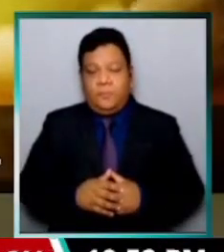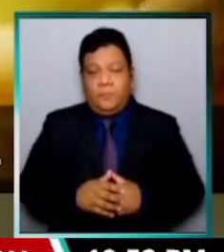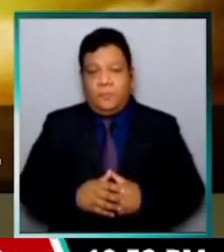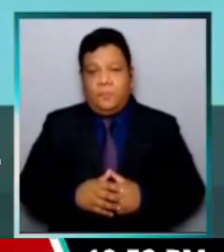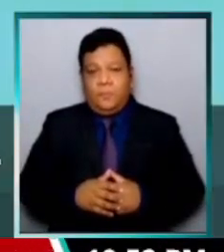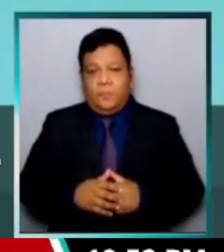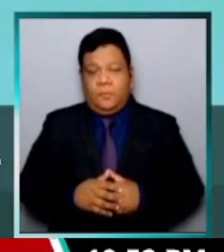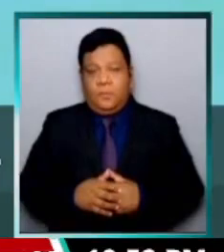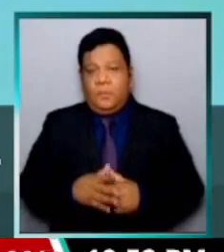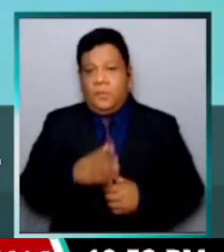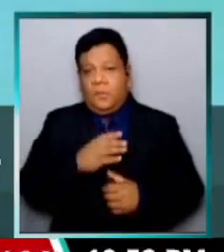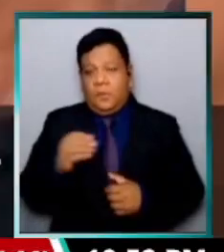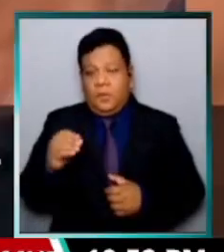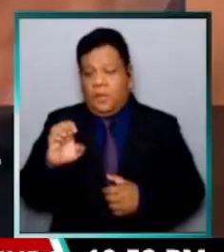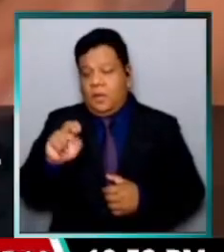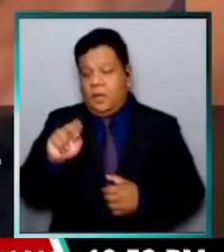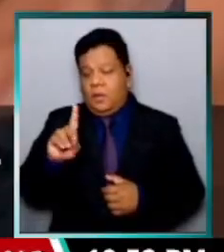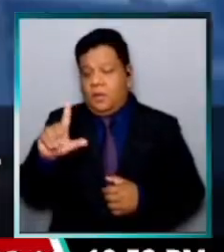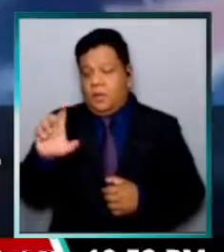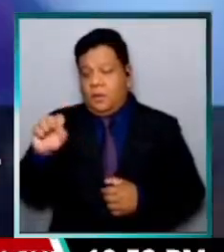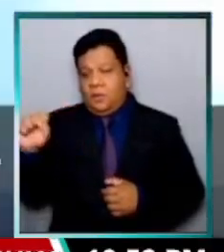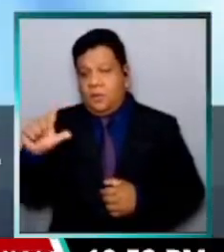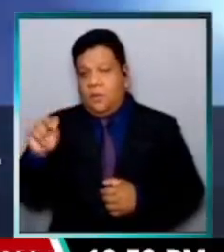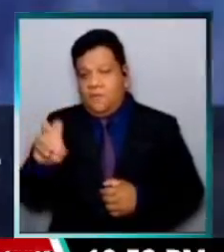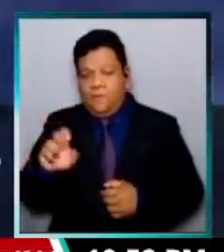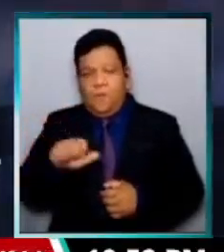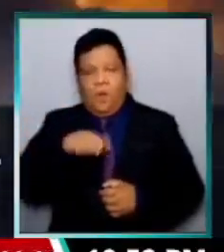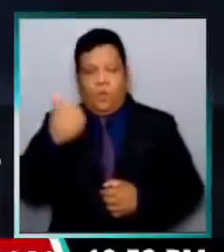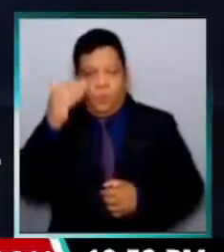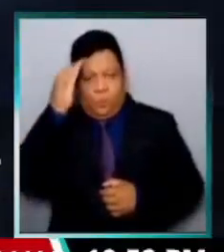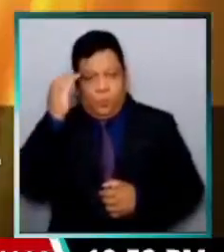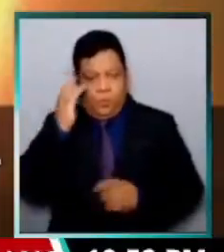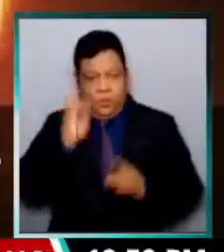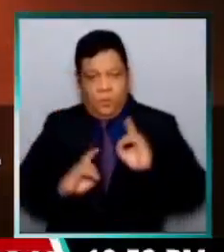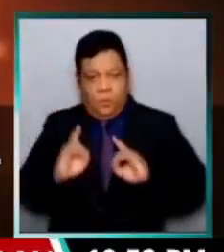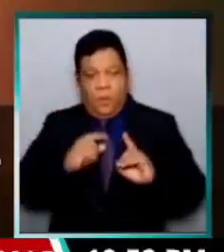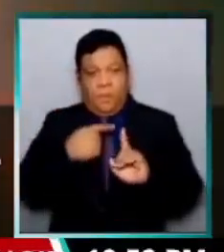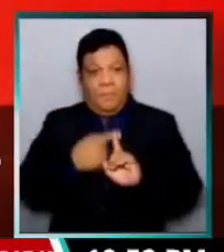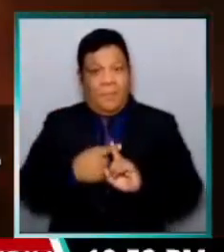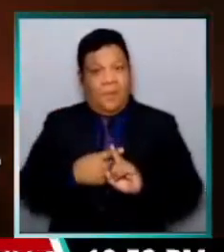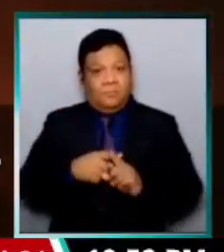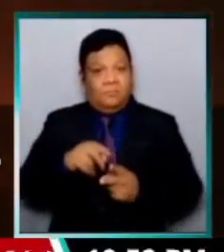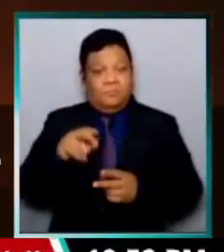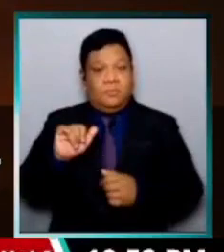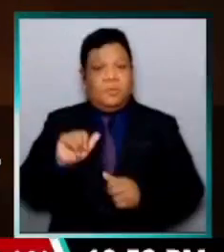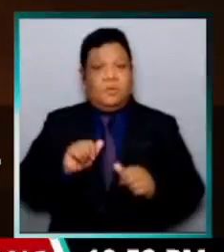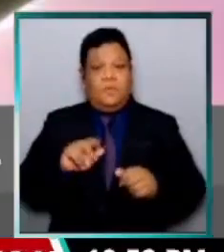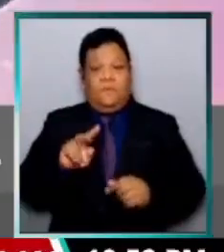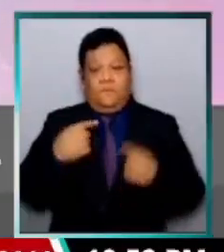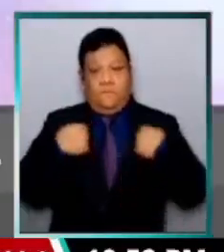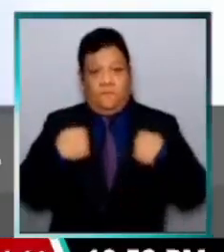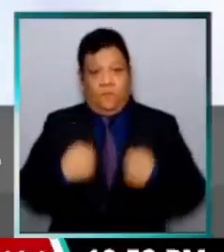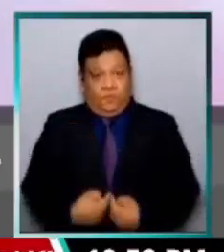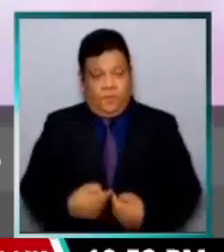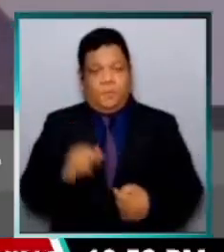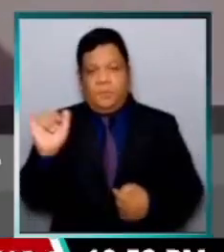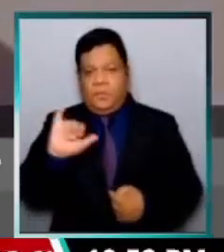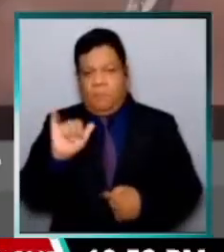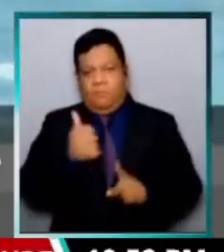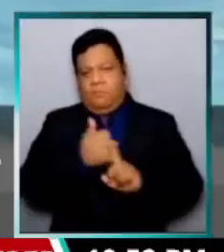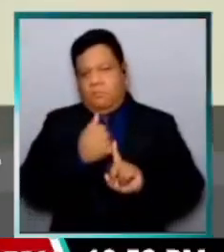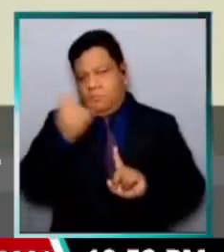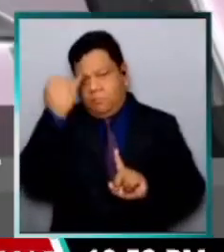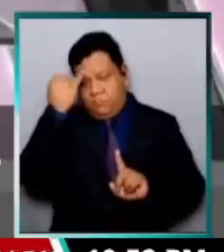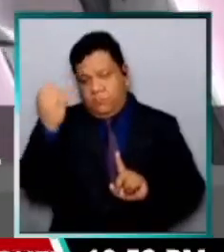Endless Love at iba pang Korean dramas, pati ang inaabangan live-action drama na Voltes 5 Legacy. Kamakailan lang